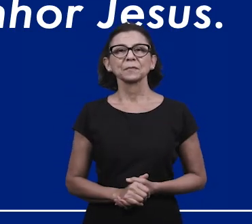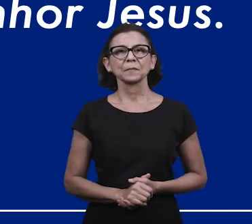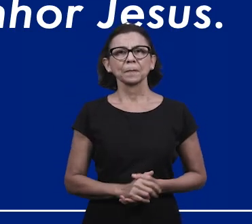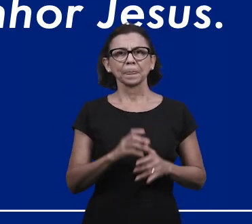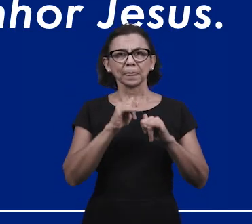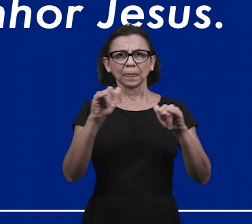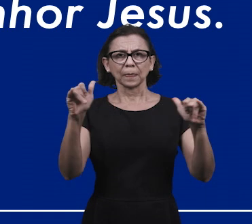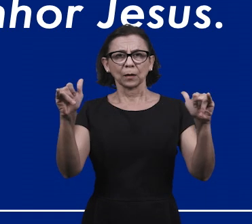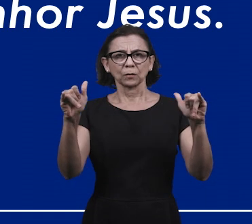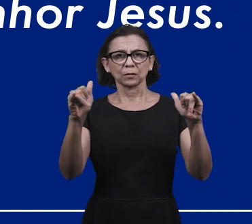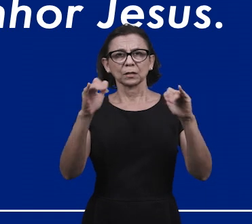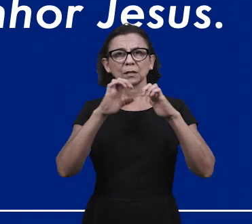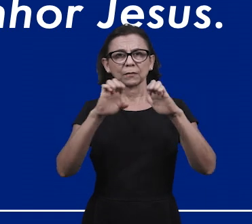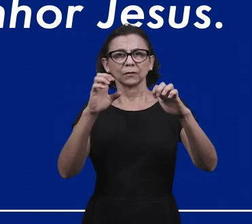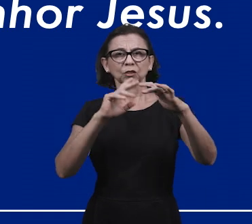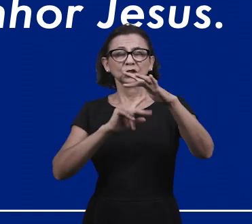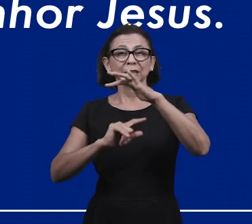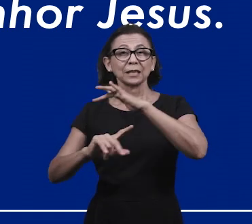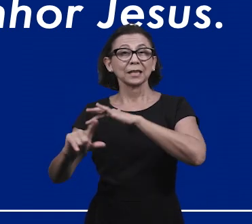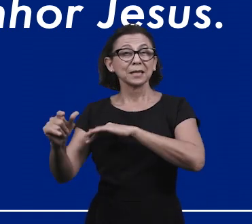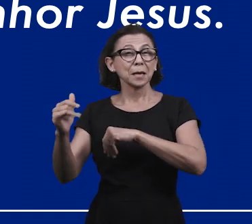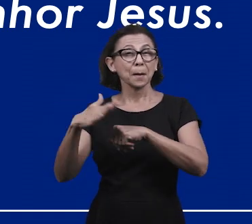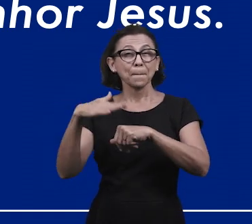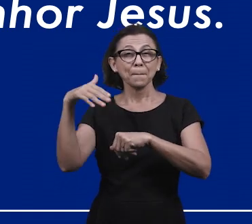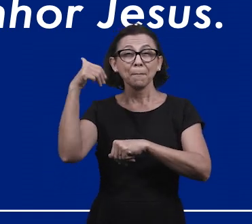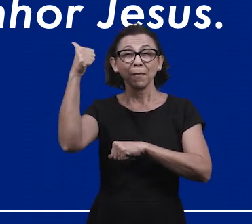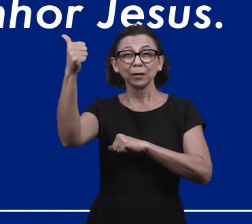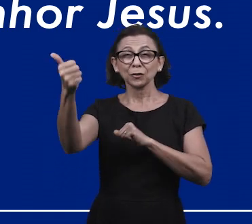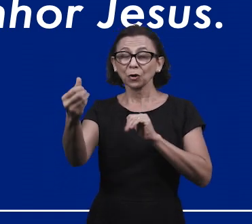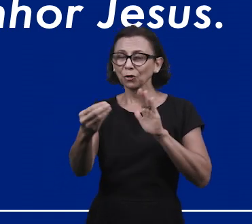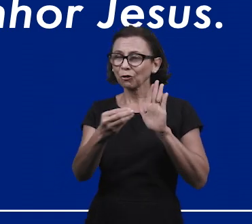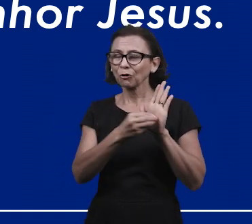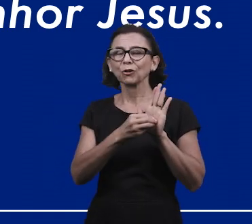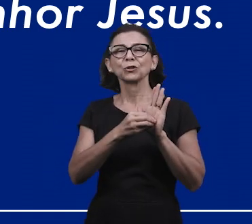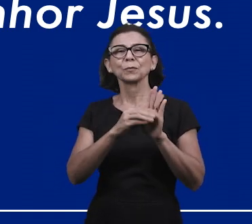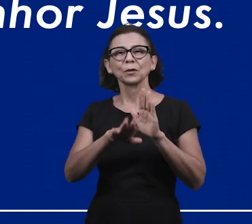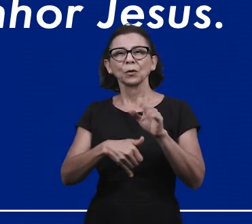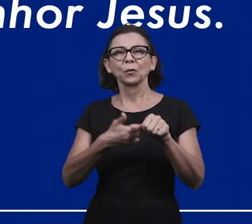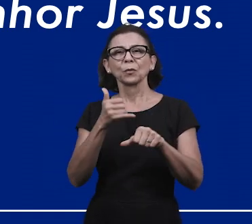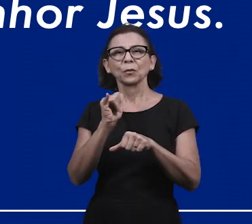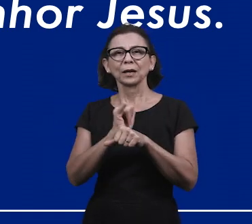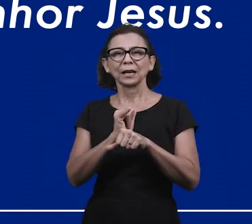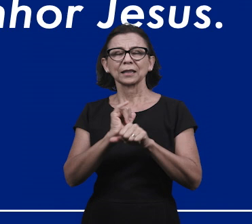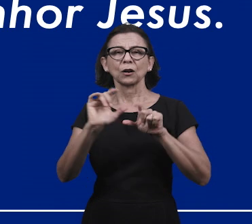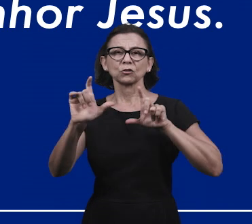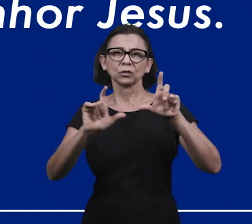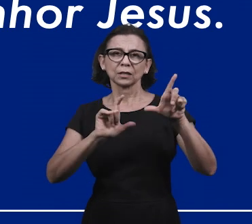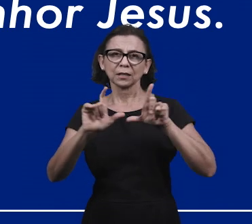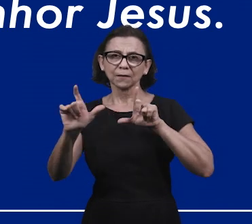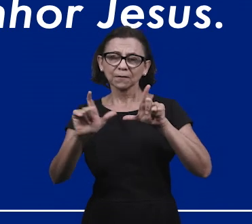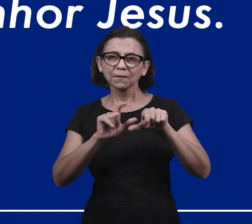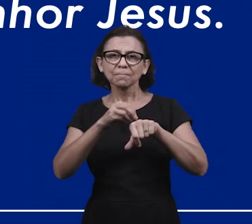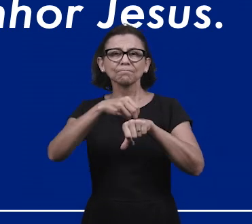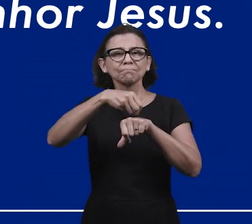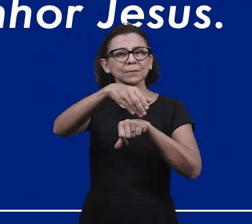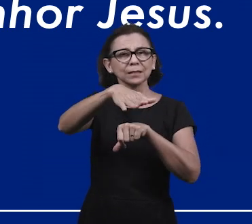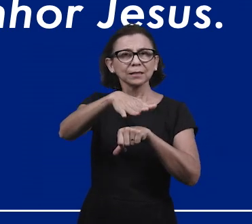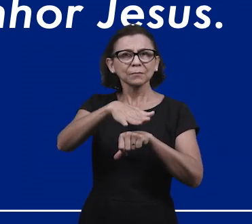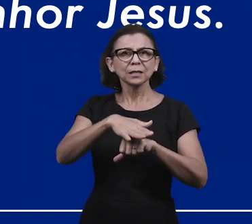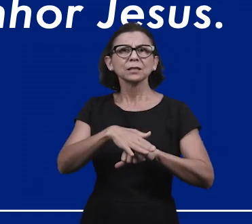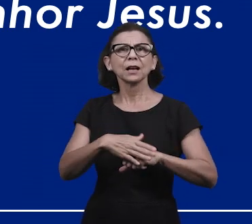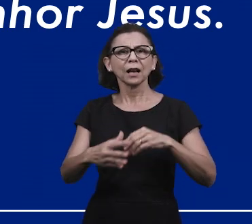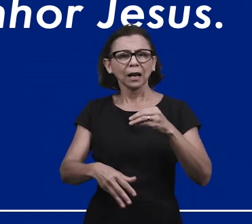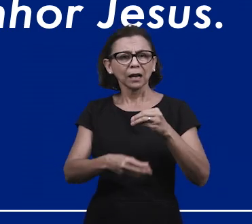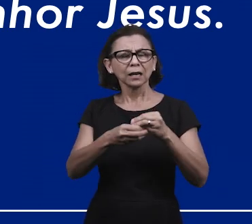envoyé. Merci Sarah pour ce message. Il dit, la formation en notion de l'évangile éternel, c'est un des meilleurs contenus qu'un canal